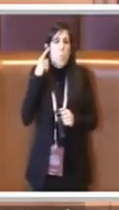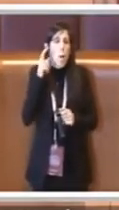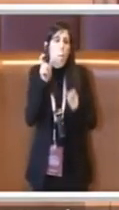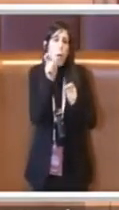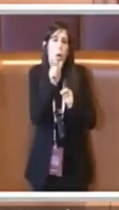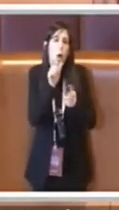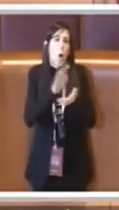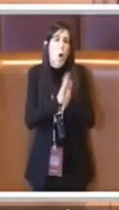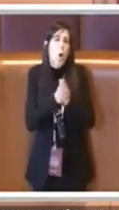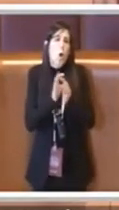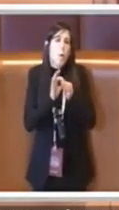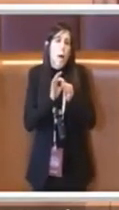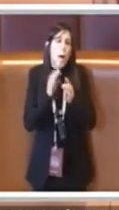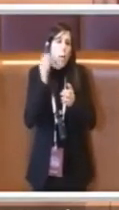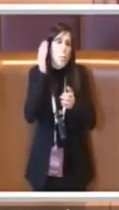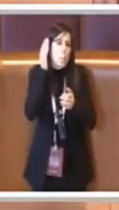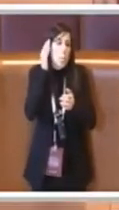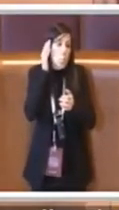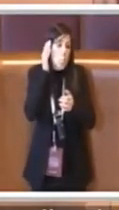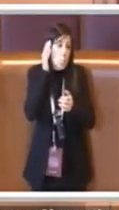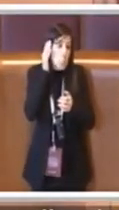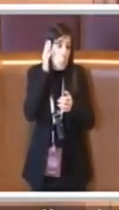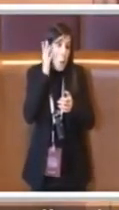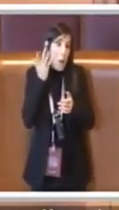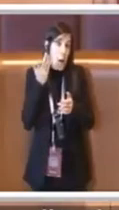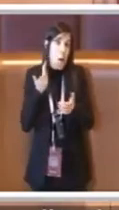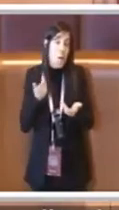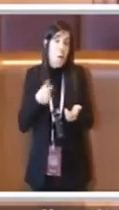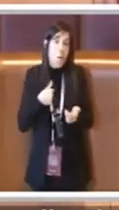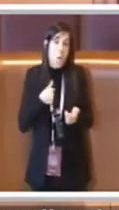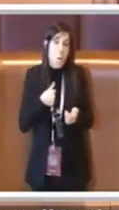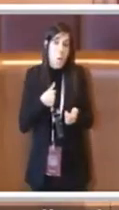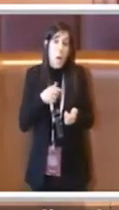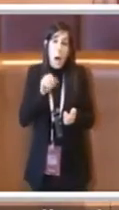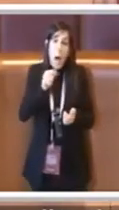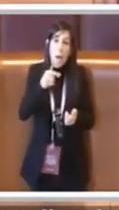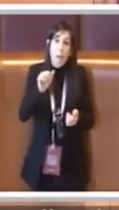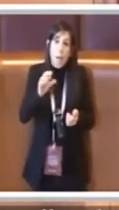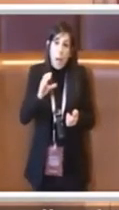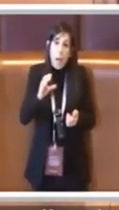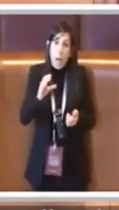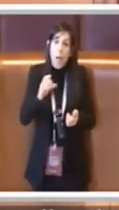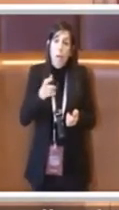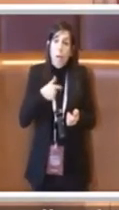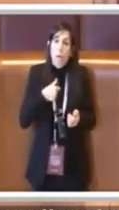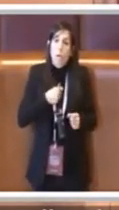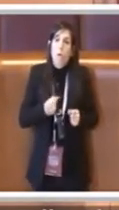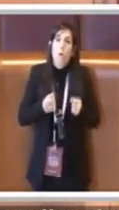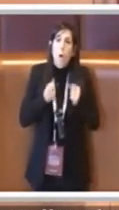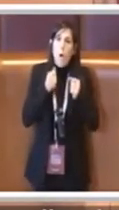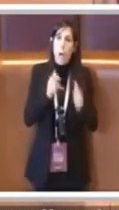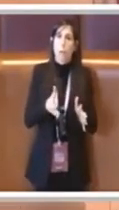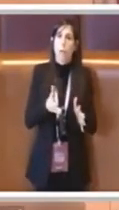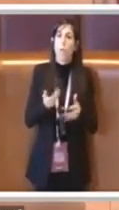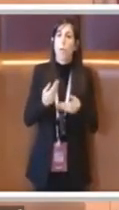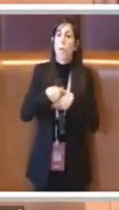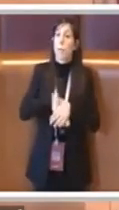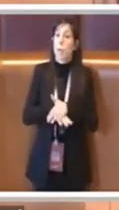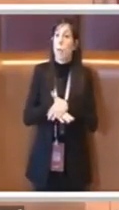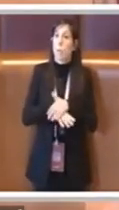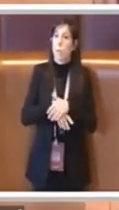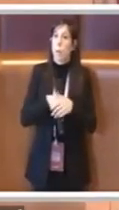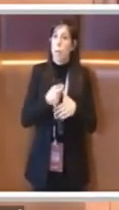concordato. Io direi che il concordato, aver avuto il coraggio in ATAC di non continuare a mettere la polvere sotto il tappeto e